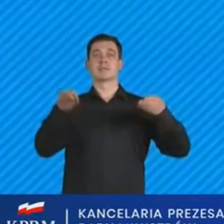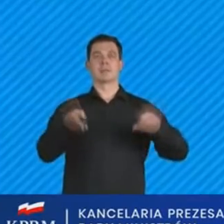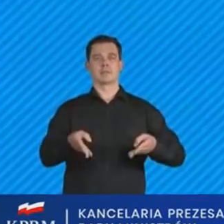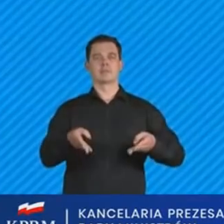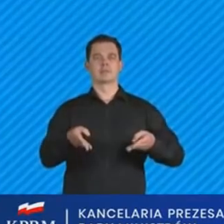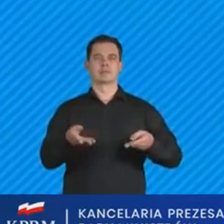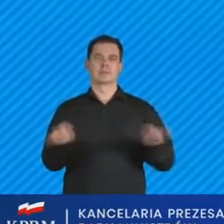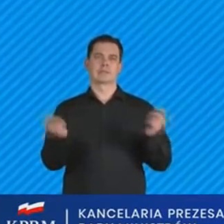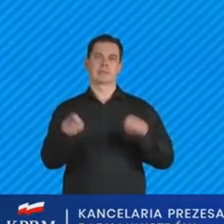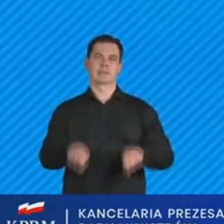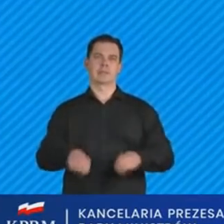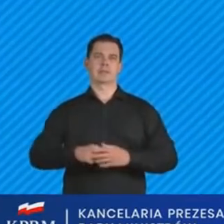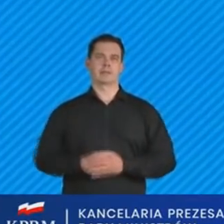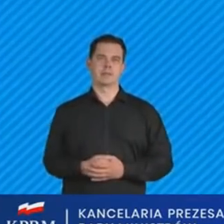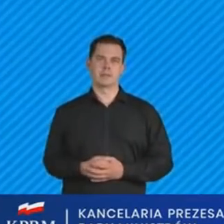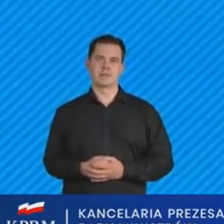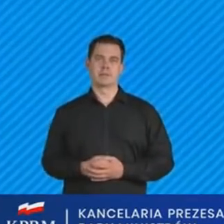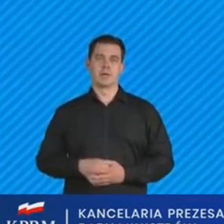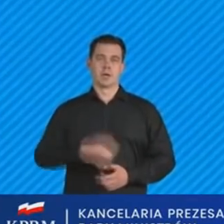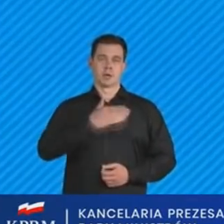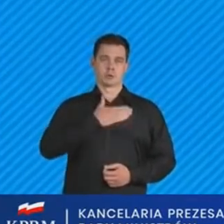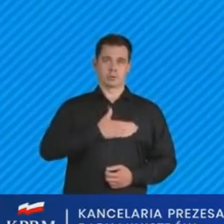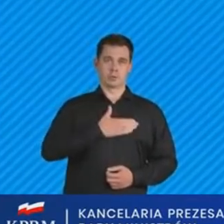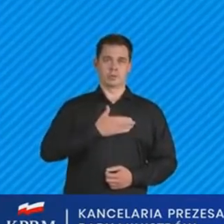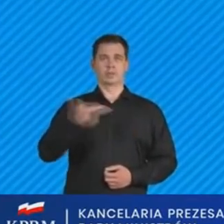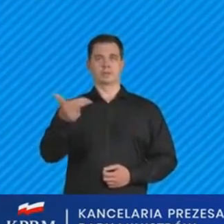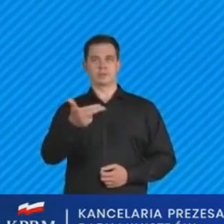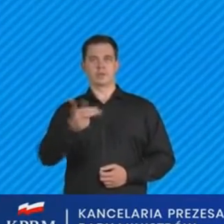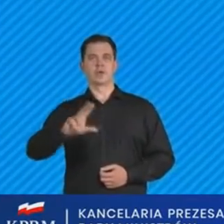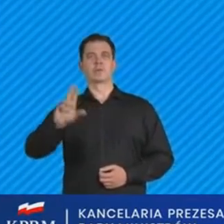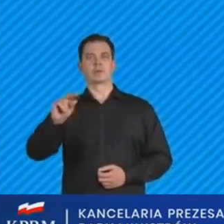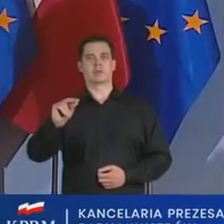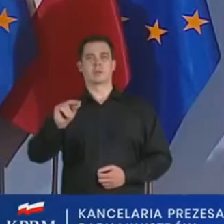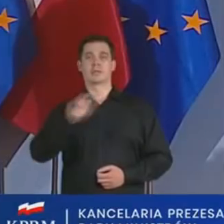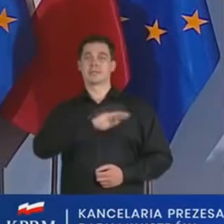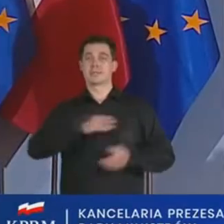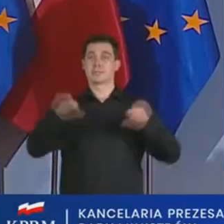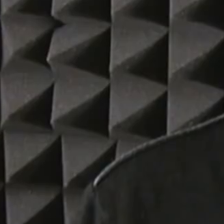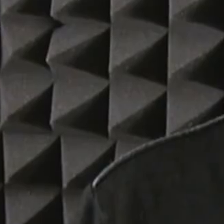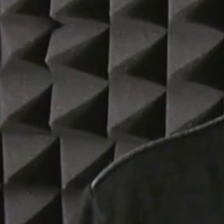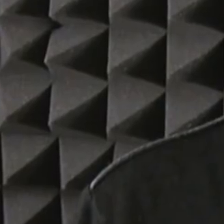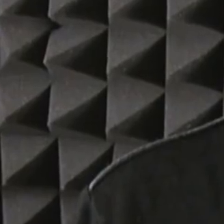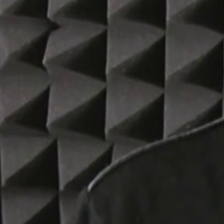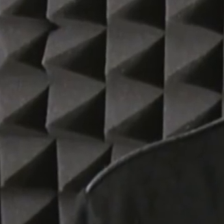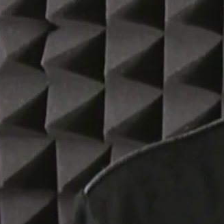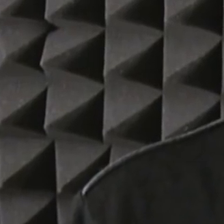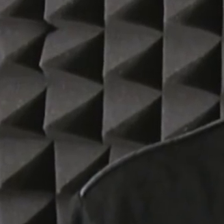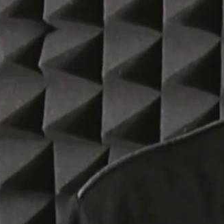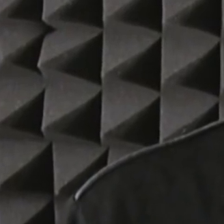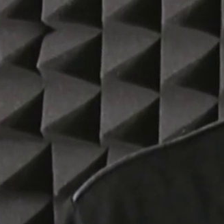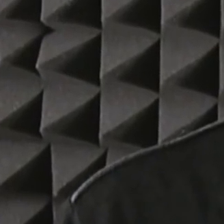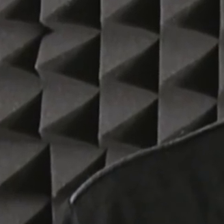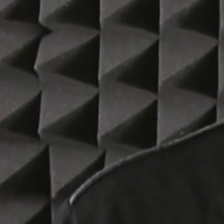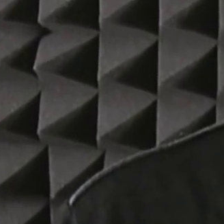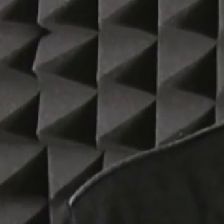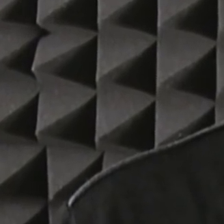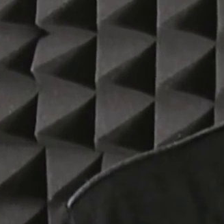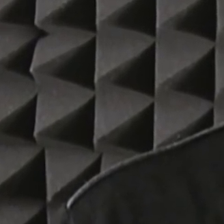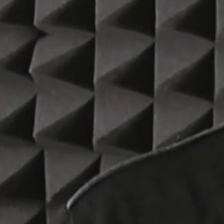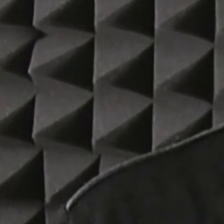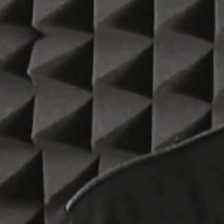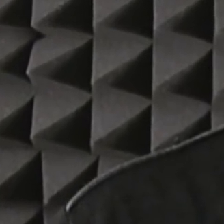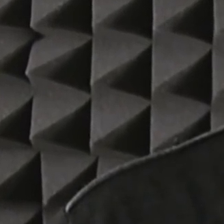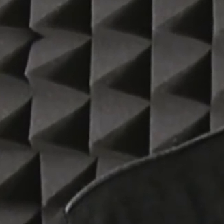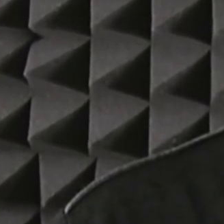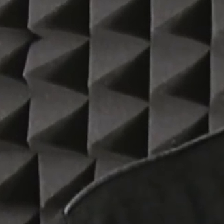zamknięte a więc sobota niedziela poniedziałek klienta że będą zamknięte premier mateusz morawiecki wczoraj około godziny